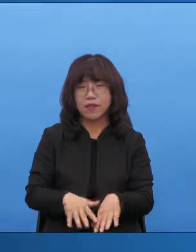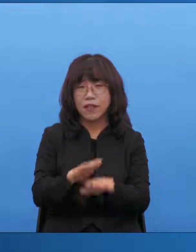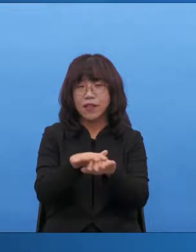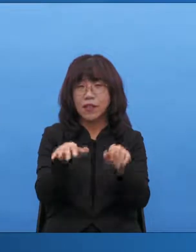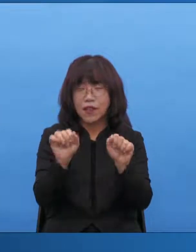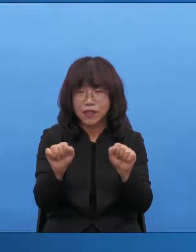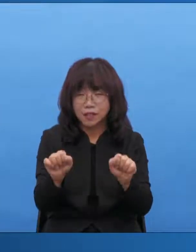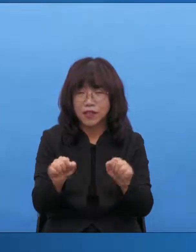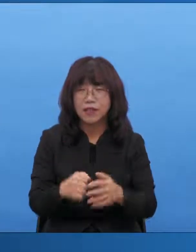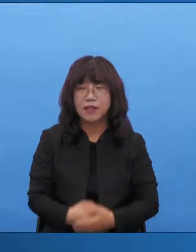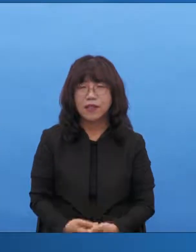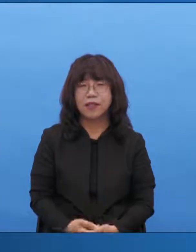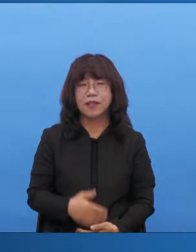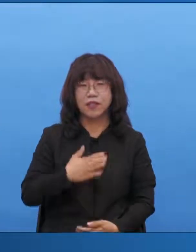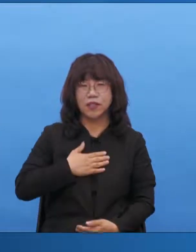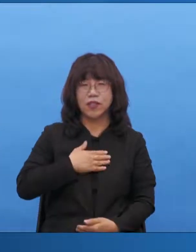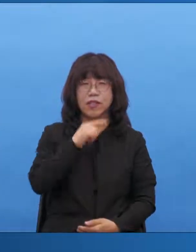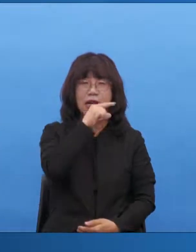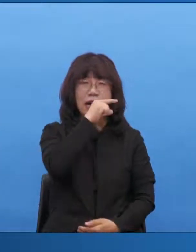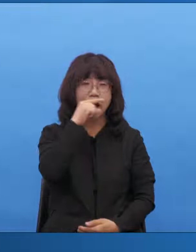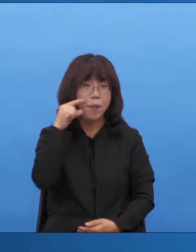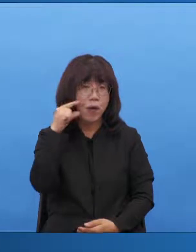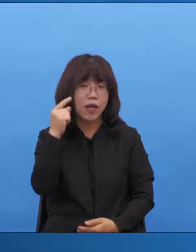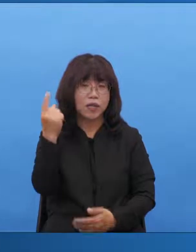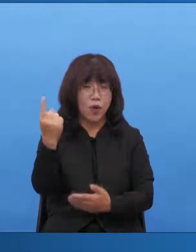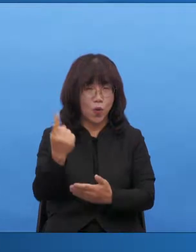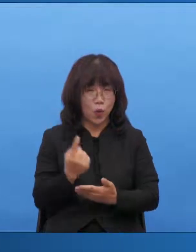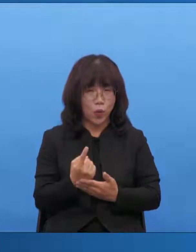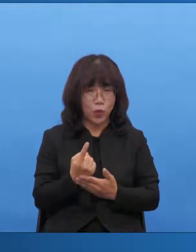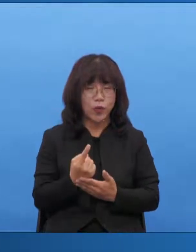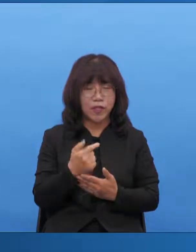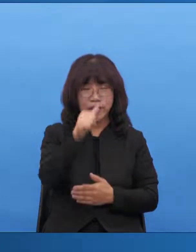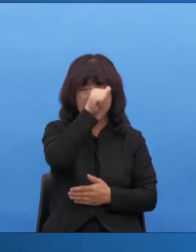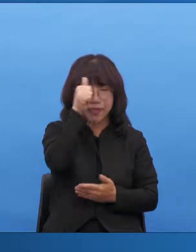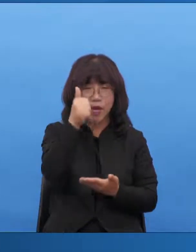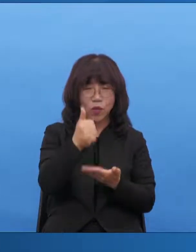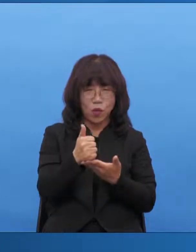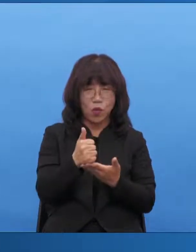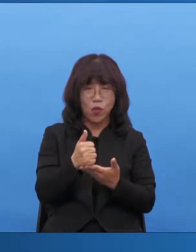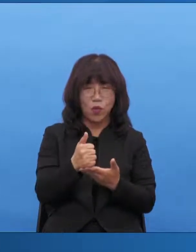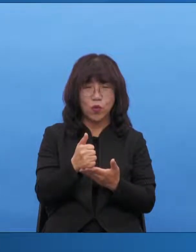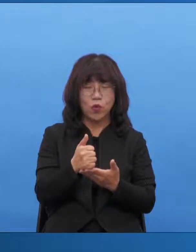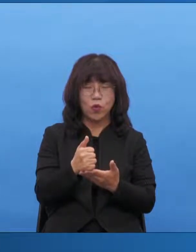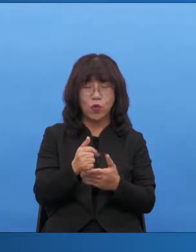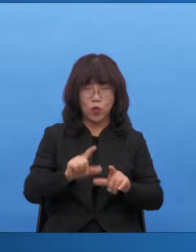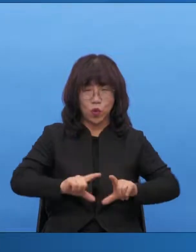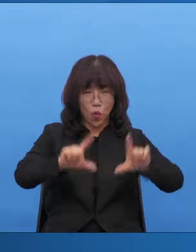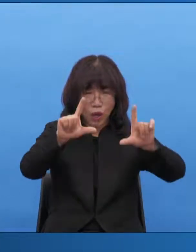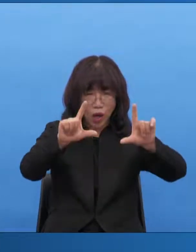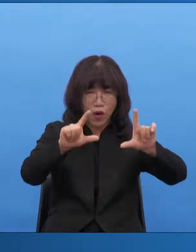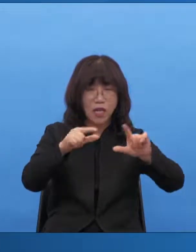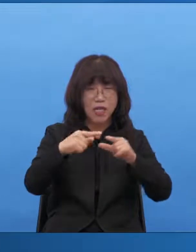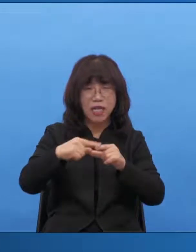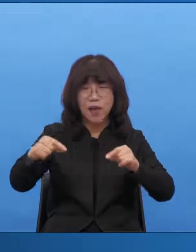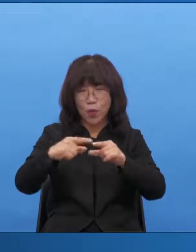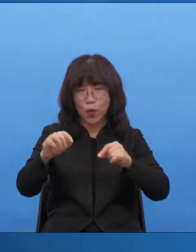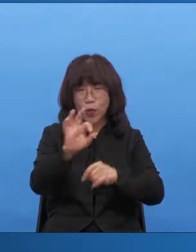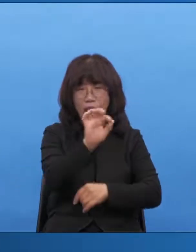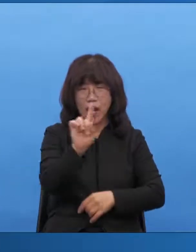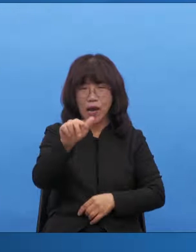Bonjour, je suis l'ancien Francis Inyanga du Gabon et de l'église Asabu de